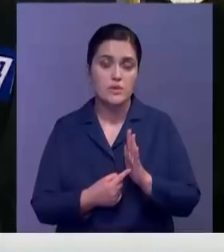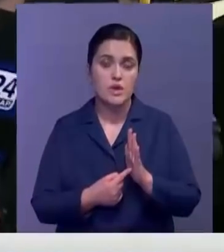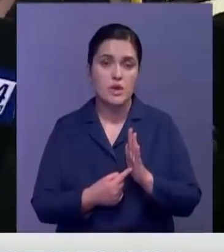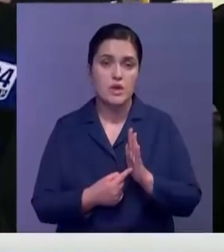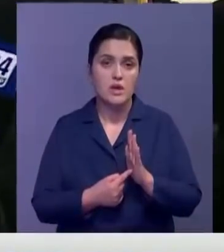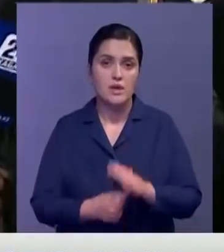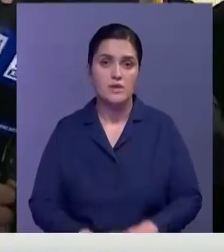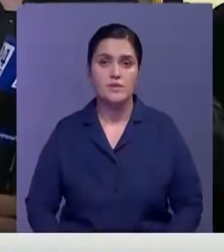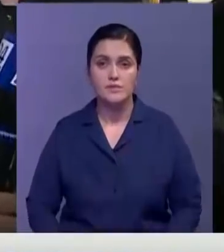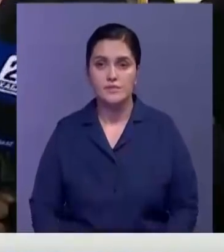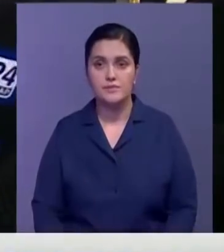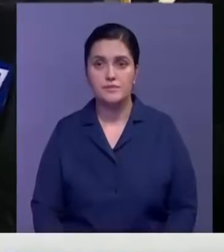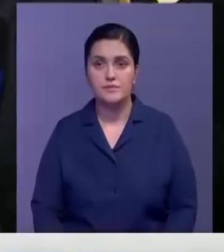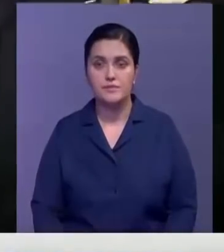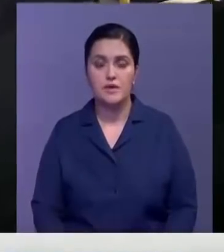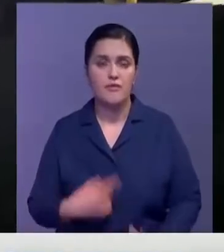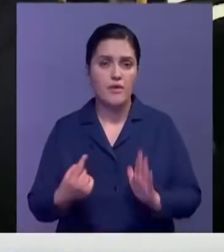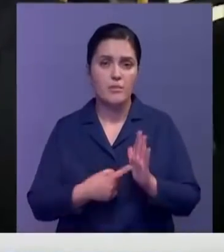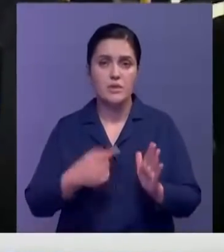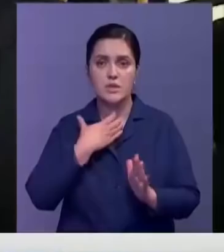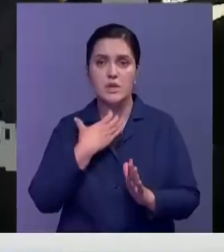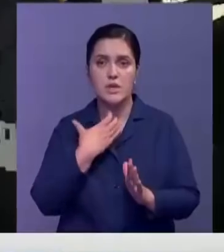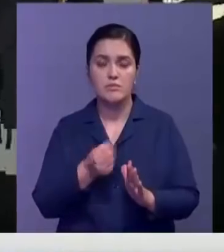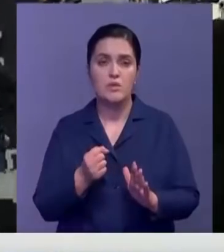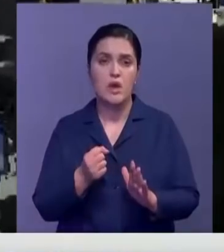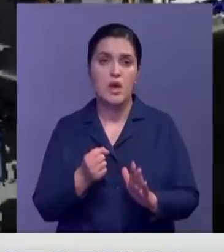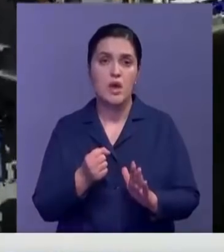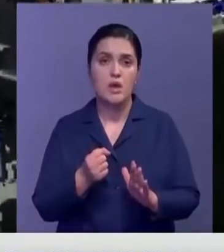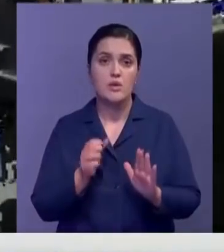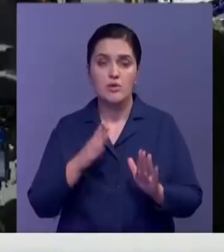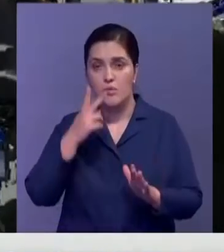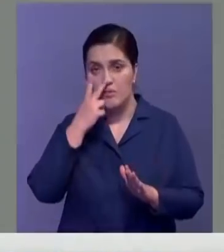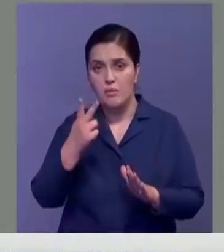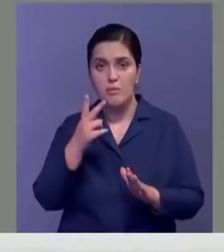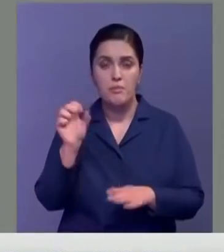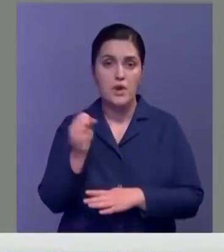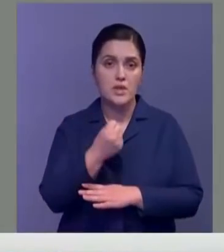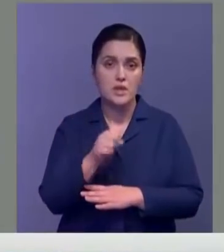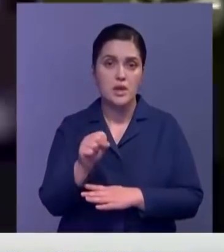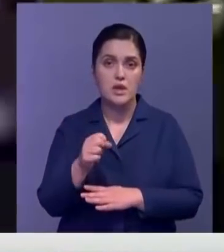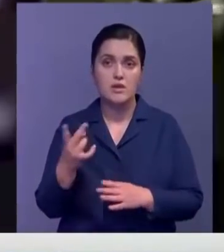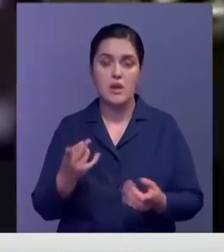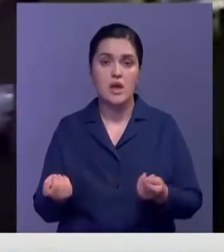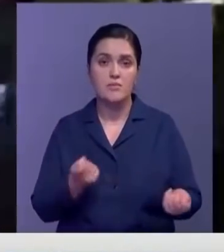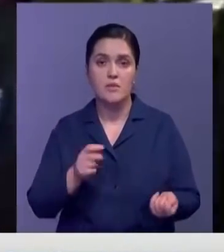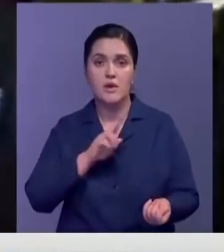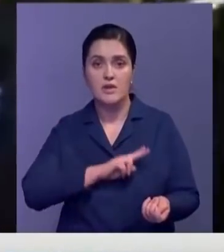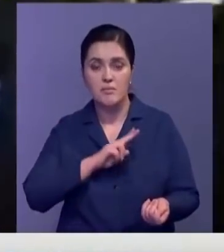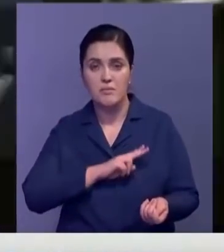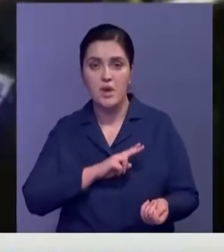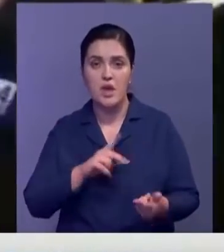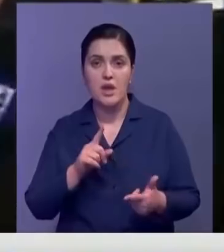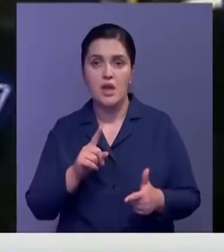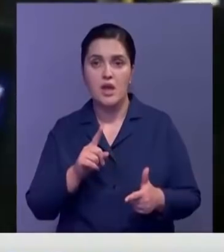нет, кроме того, что, может быть, посмотреть по сторонам, акиматовские сотрудники, либо сотрудники СТС вокруг, может быть,